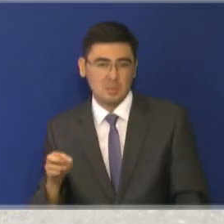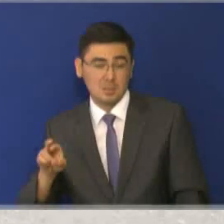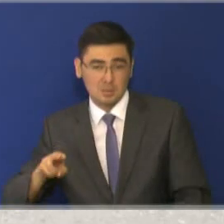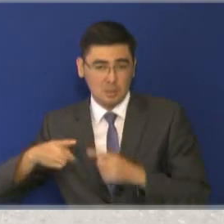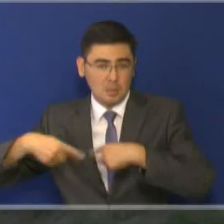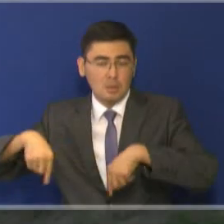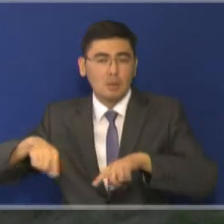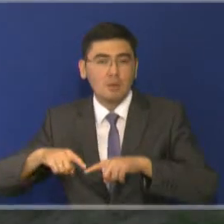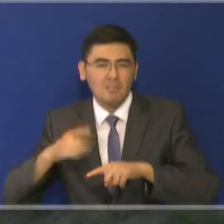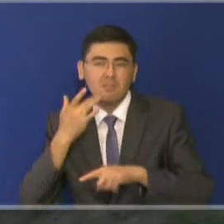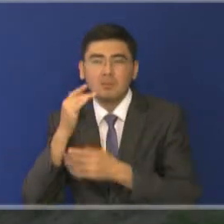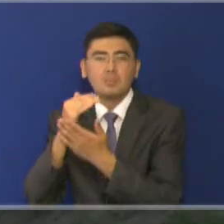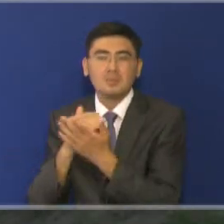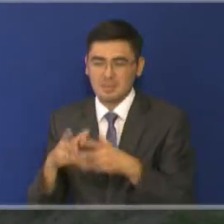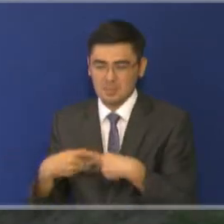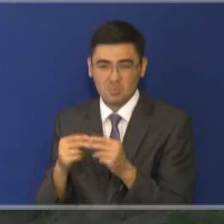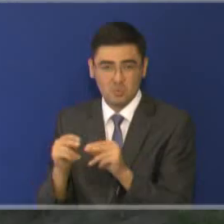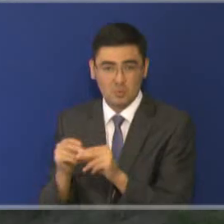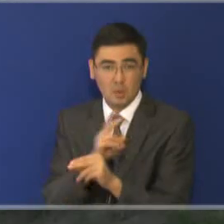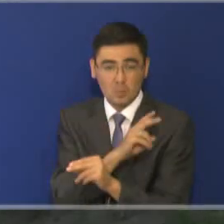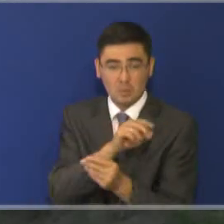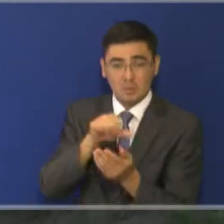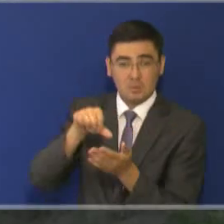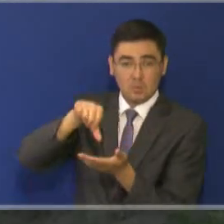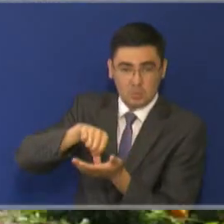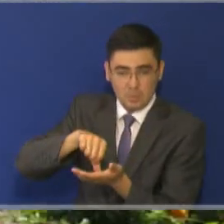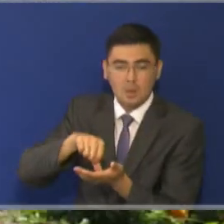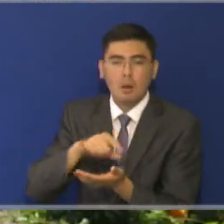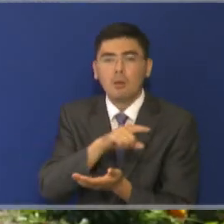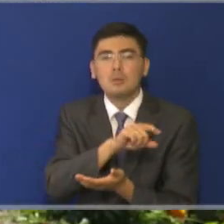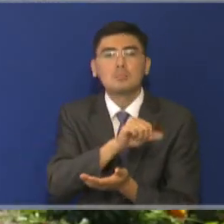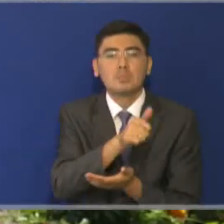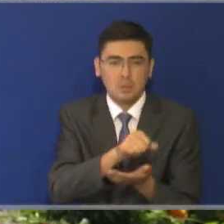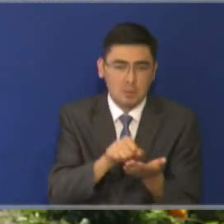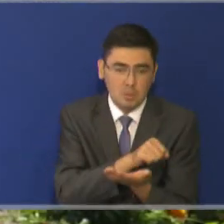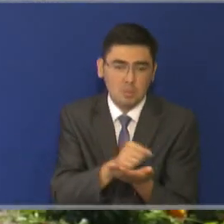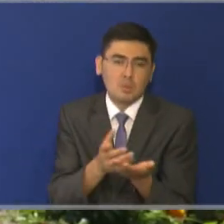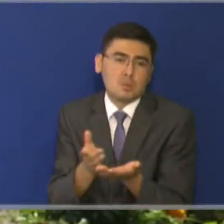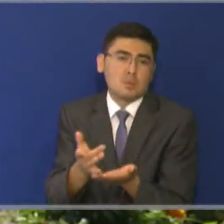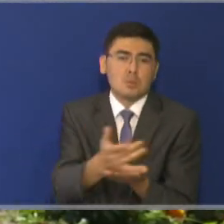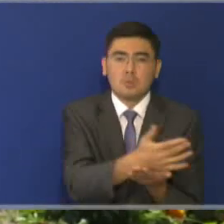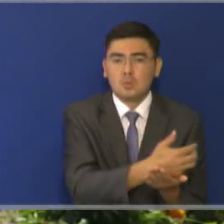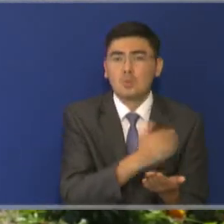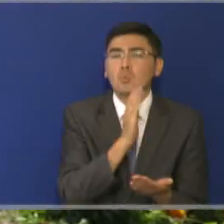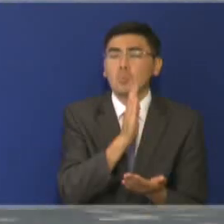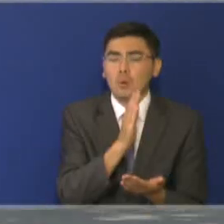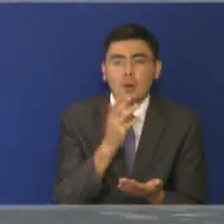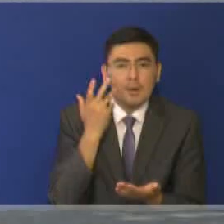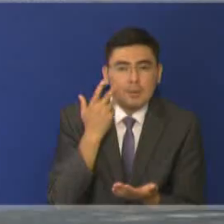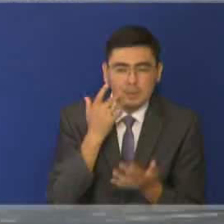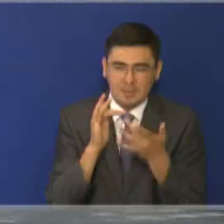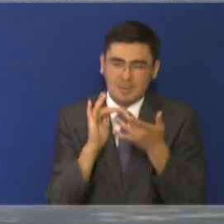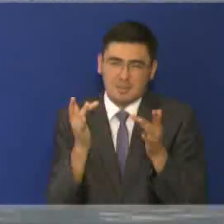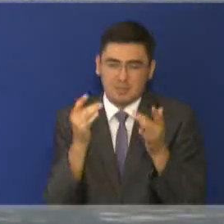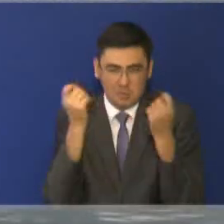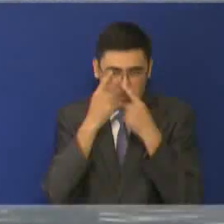аталмыш бағдарлама бойынша үй кезегінде тұрғандардан құжаттарды қабылдау рәсімінің басталғаны туралы хабарландыруда әлеуметтік желі арқылы қалт